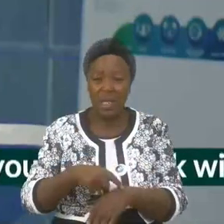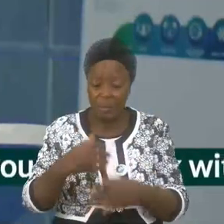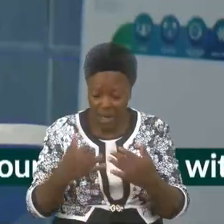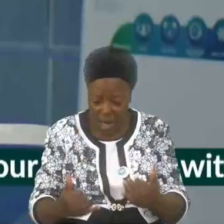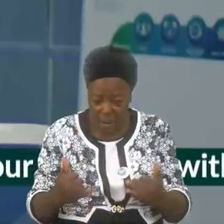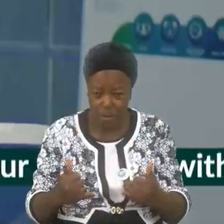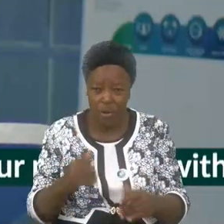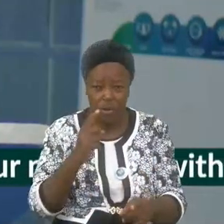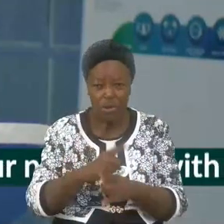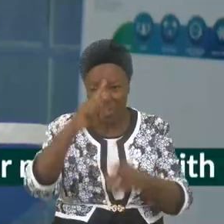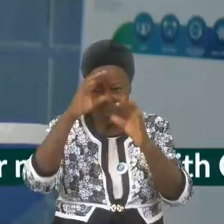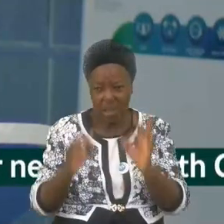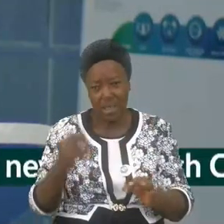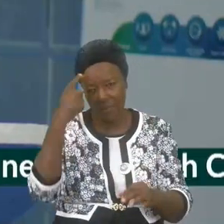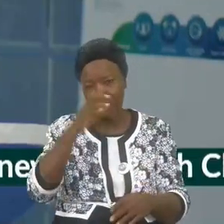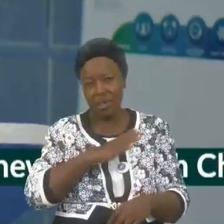Pour que